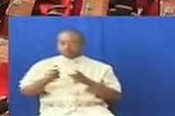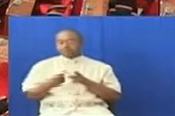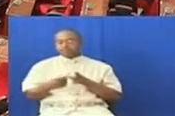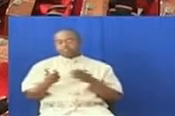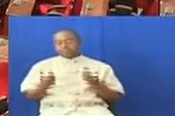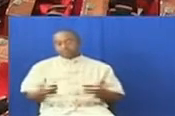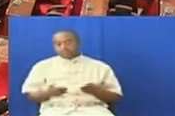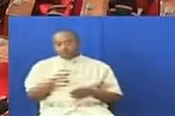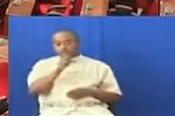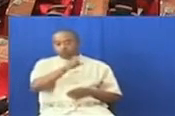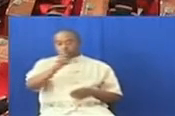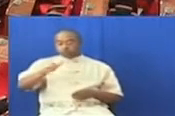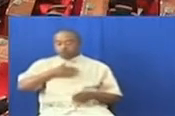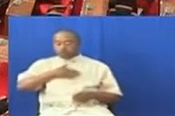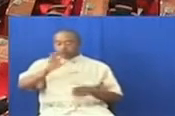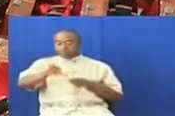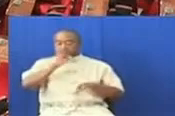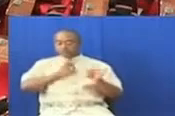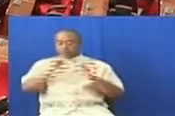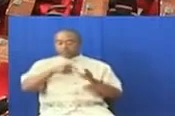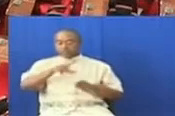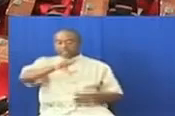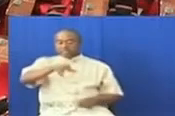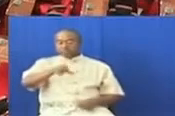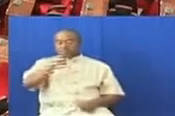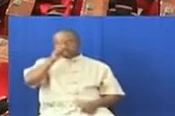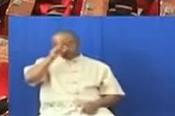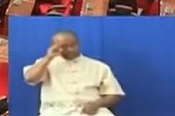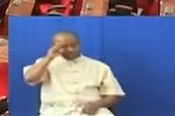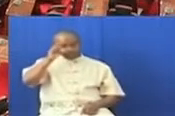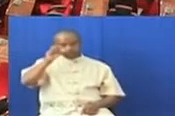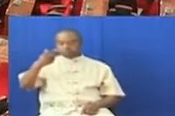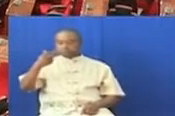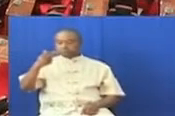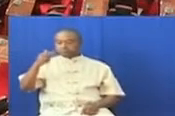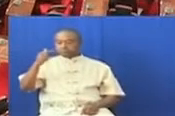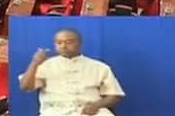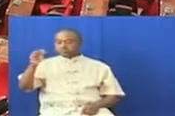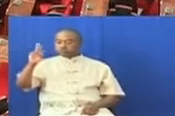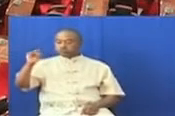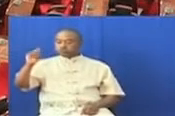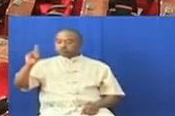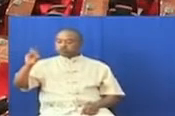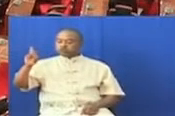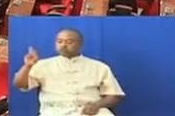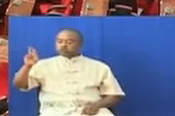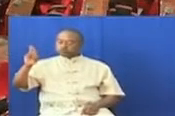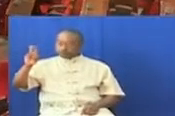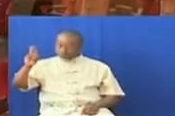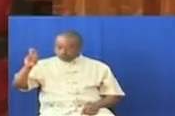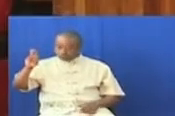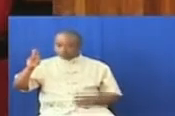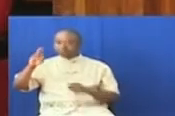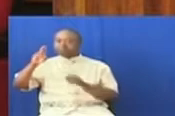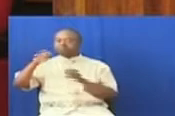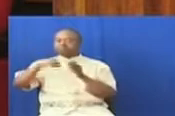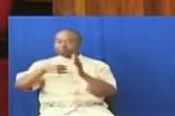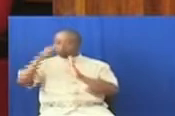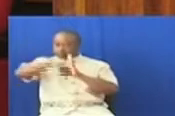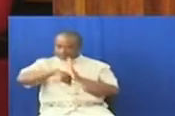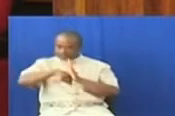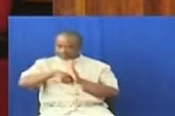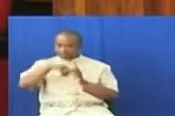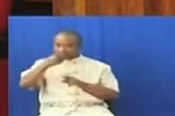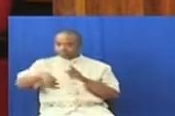Kusini. Pamoja na shukrani hizo zote, nashukuru serikali ya awamu ya tano kwa yale yote ambayo